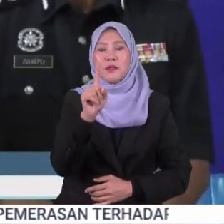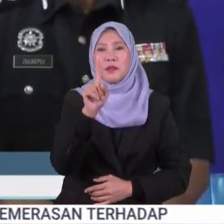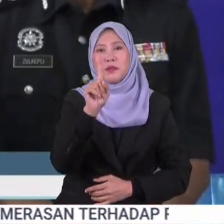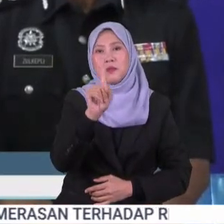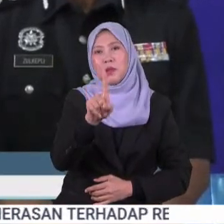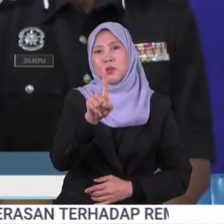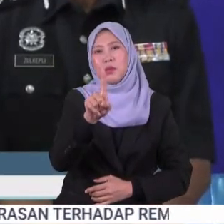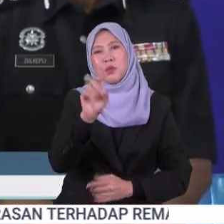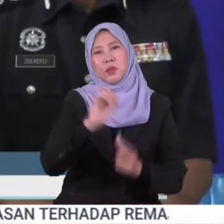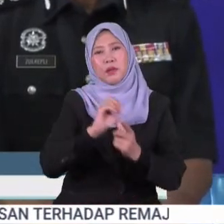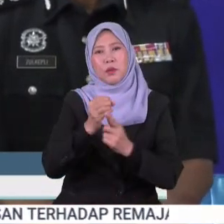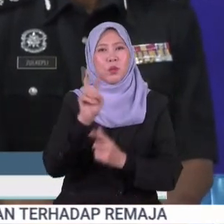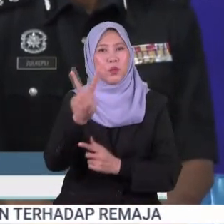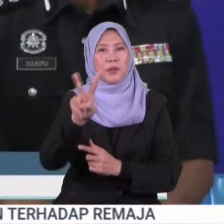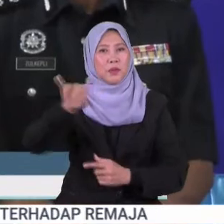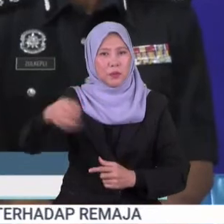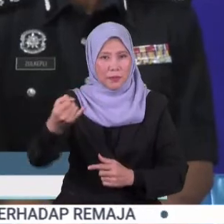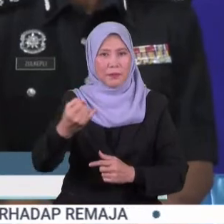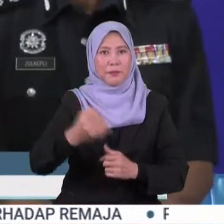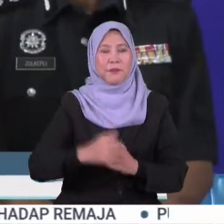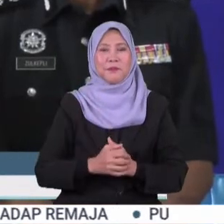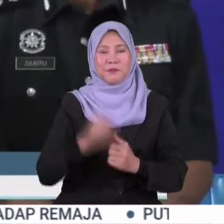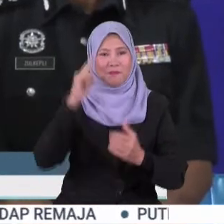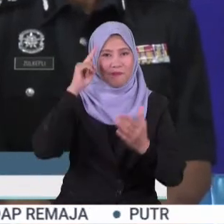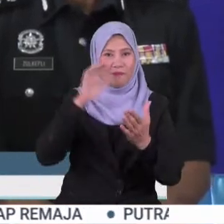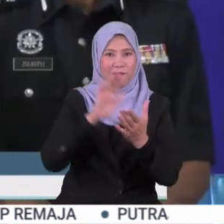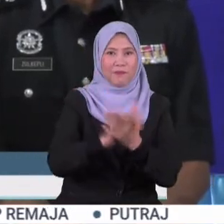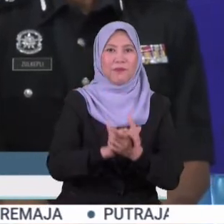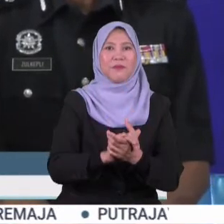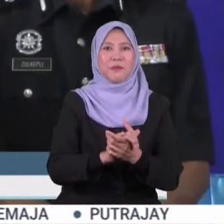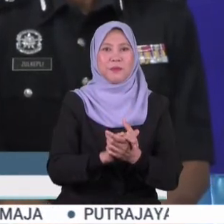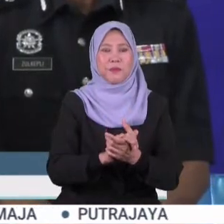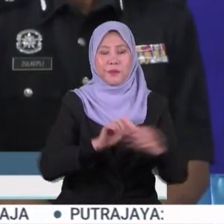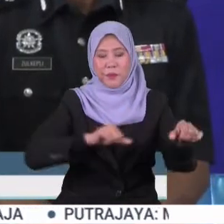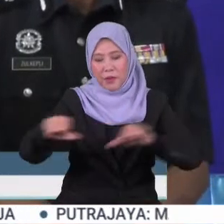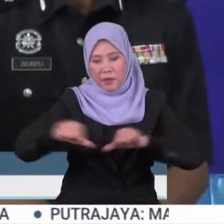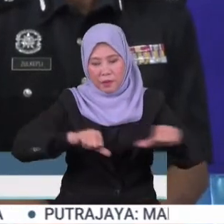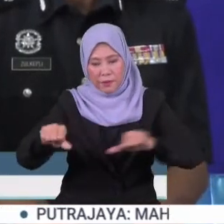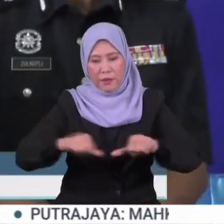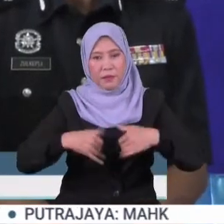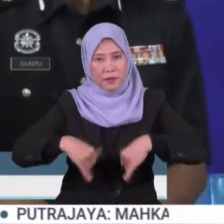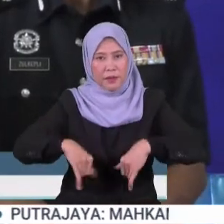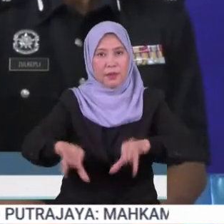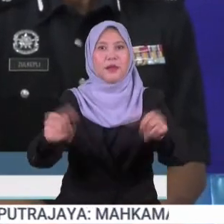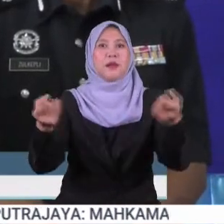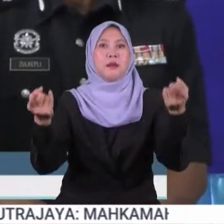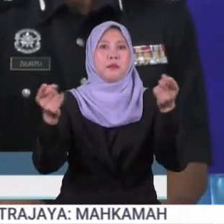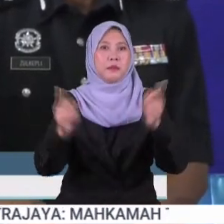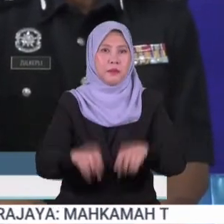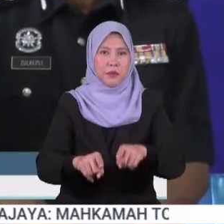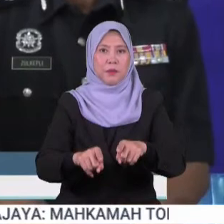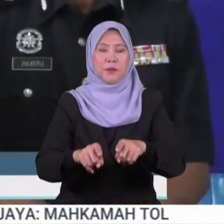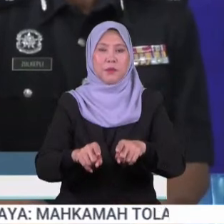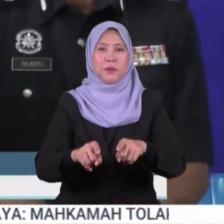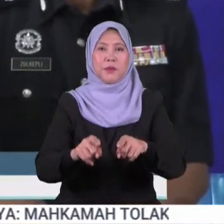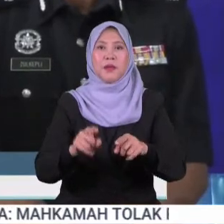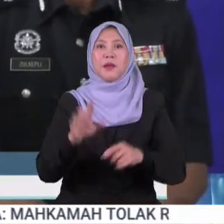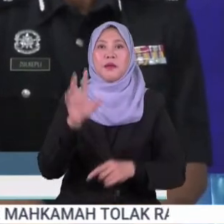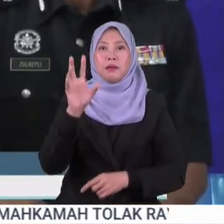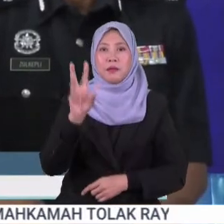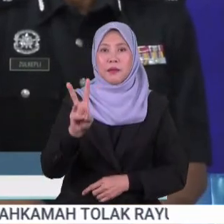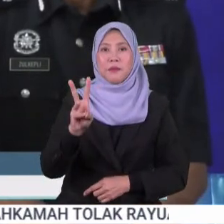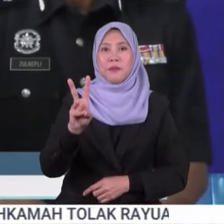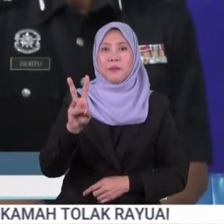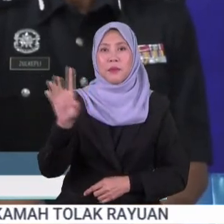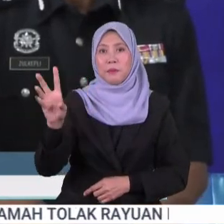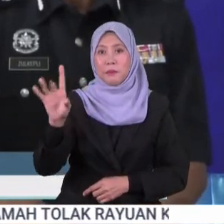1.2 juta. Dan kita percaya bahawa kegiatan ini masih berlaku walaupun selama